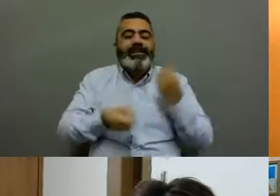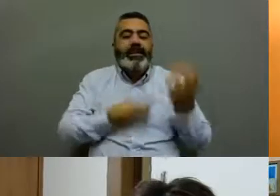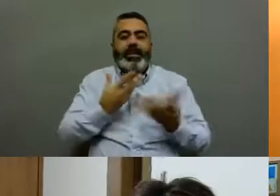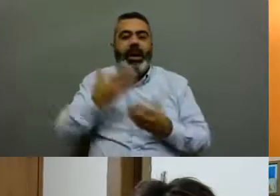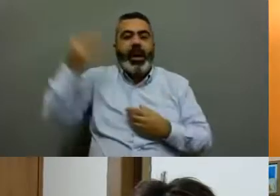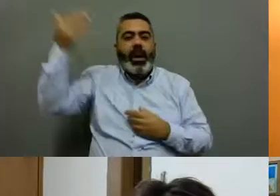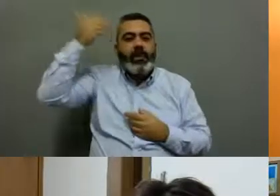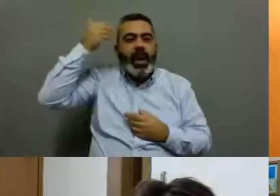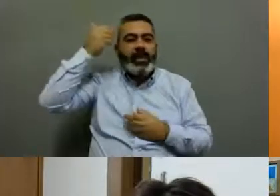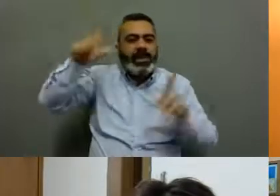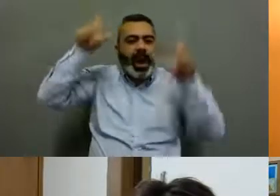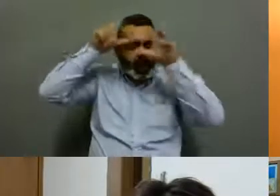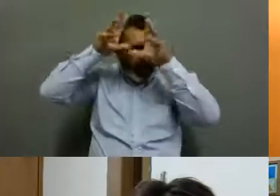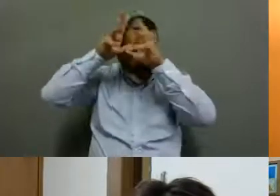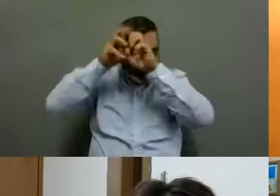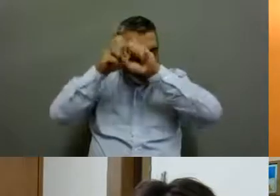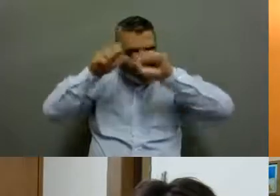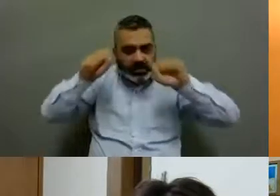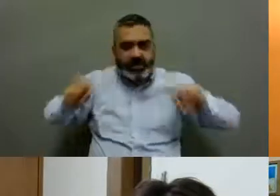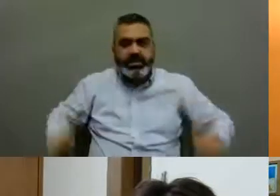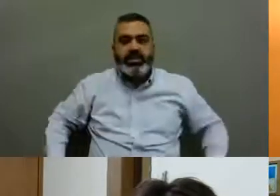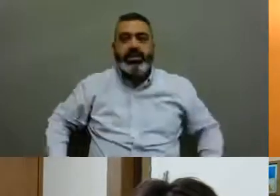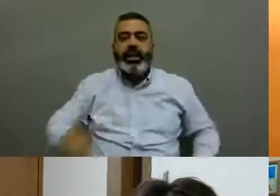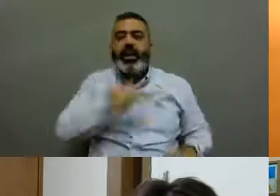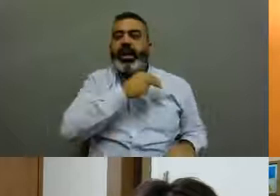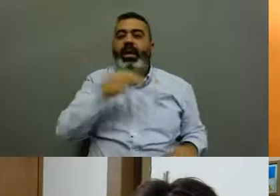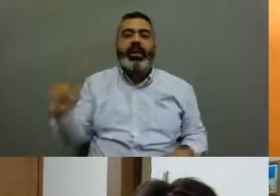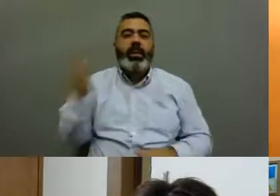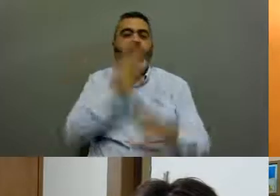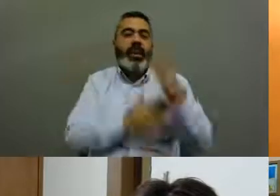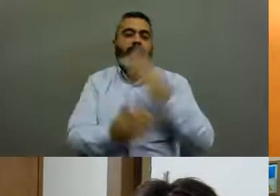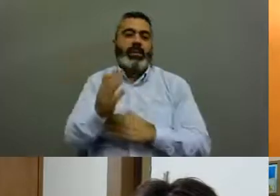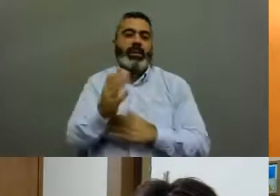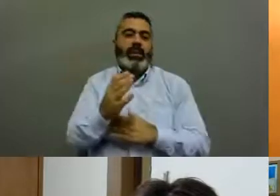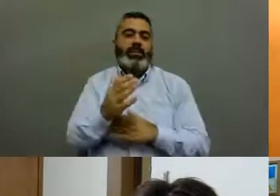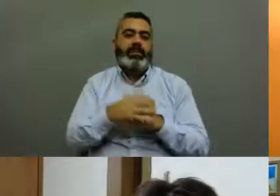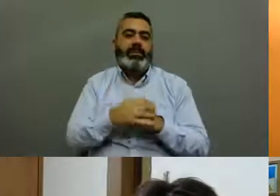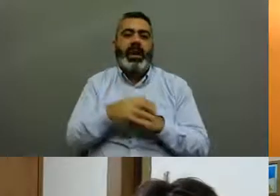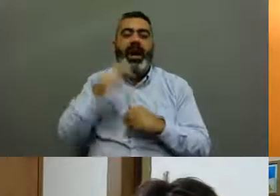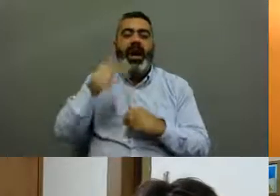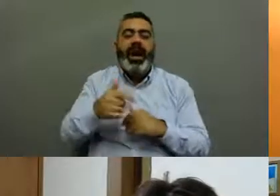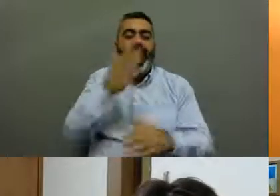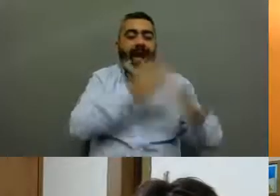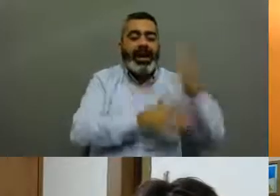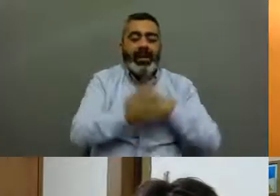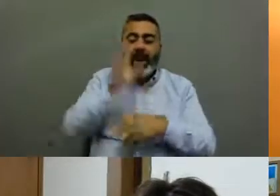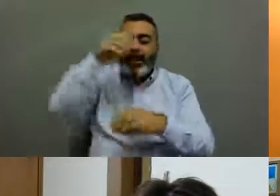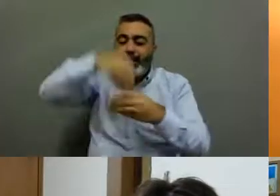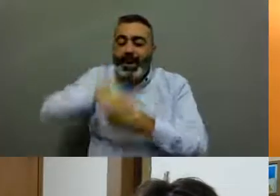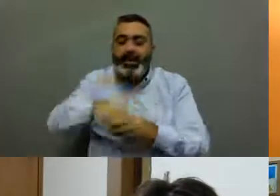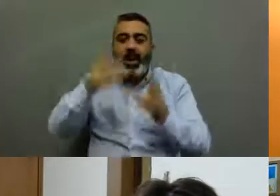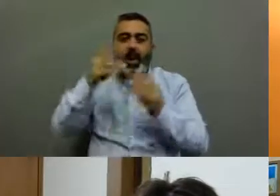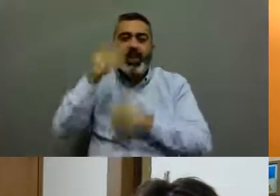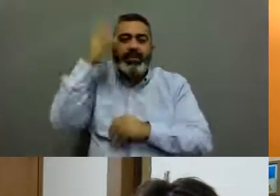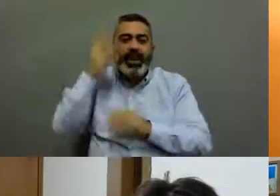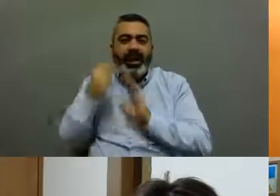πολλά στερεότυπα αναφορικά με το κομμάτι της αναπηρίας και πώς αυτό μπορεί να κινείται μέσα σε χώρους οι οποίοι